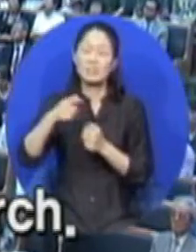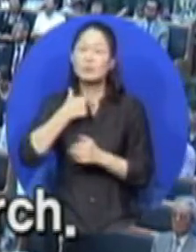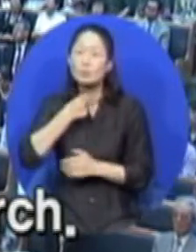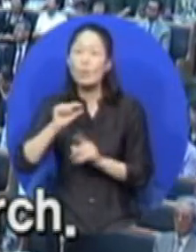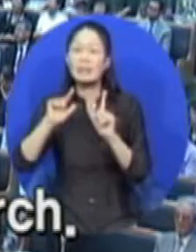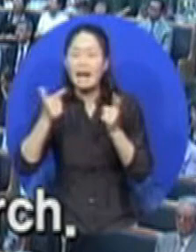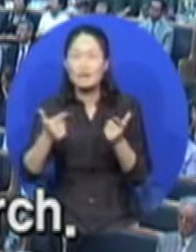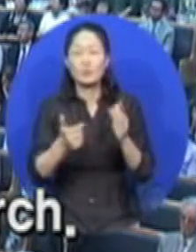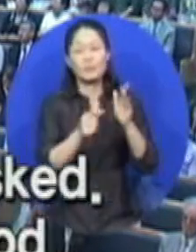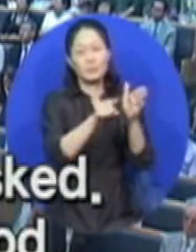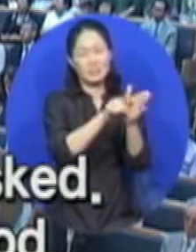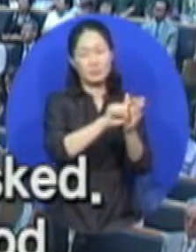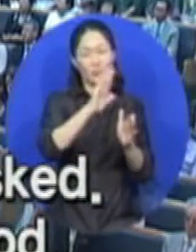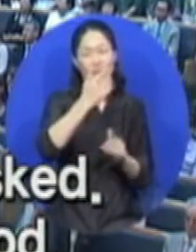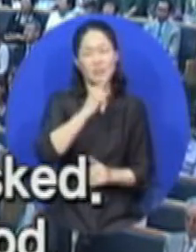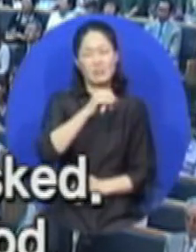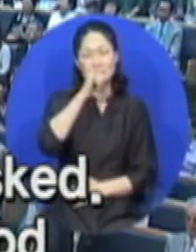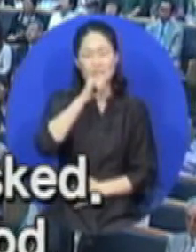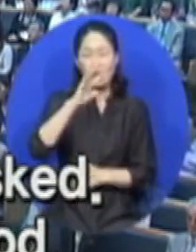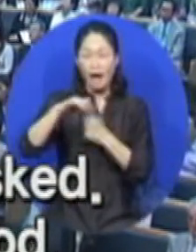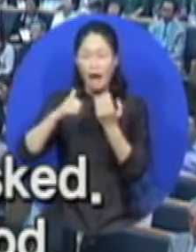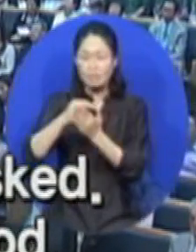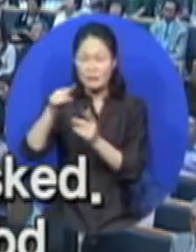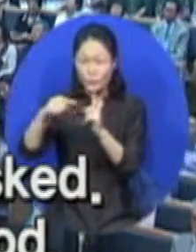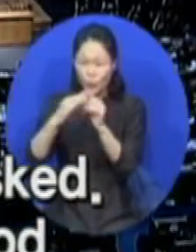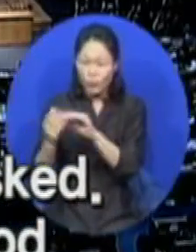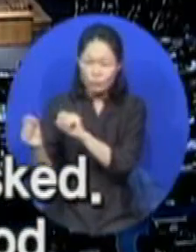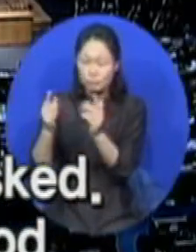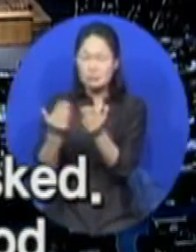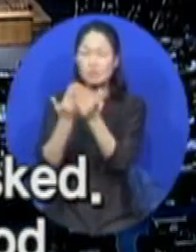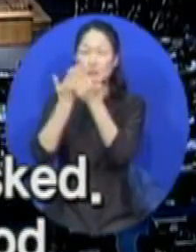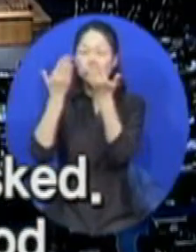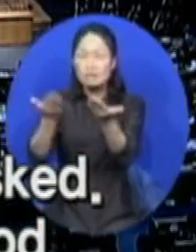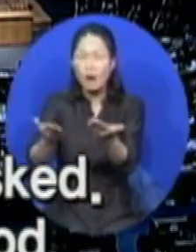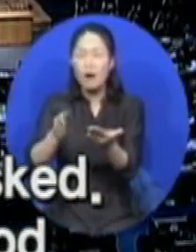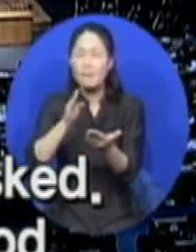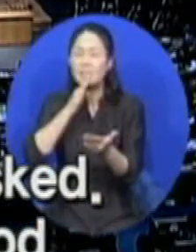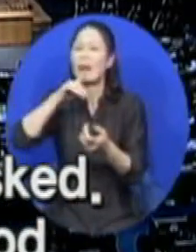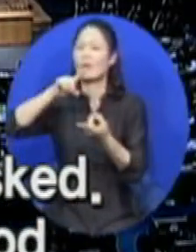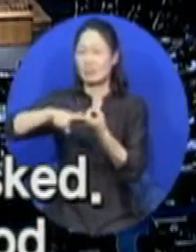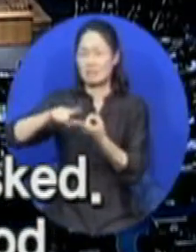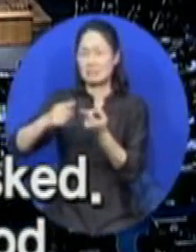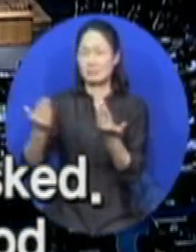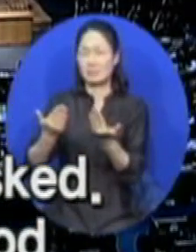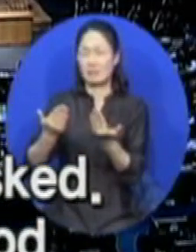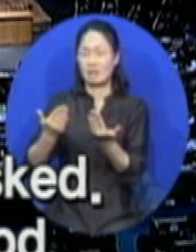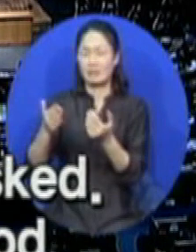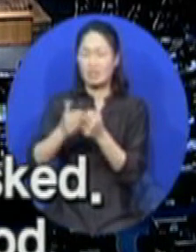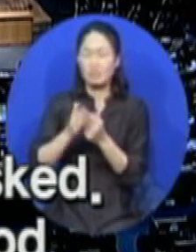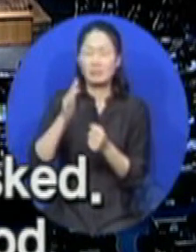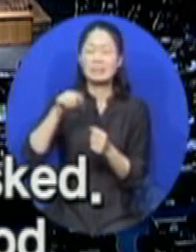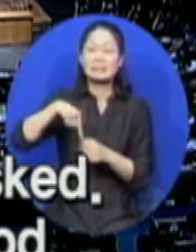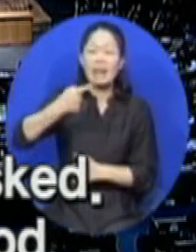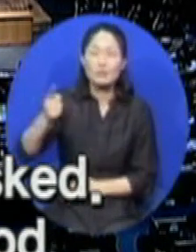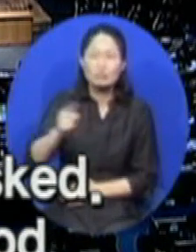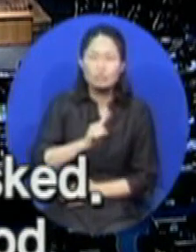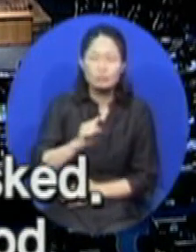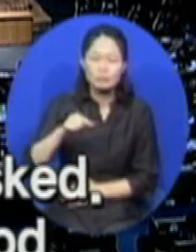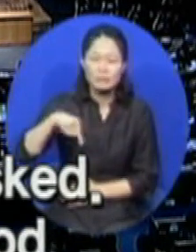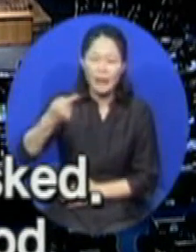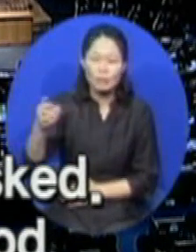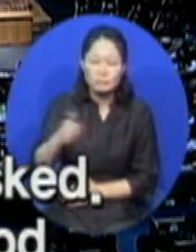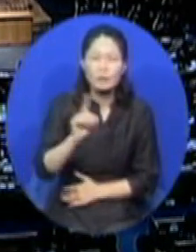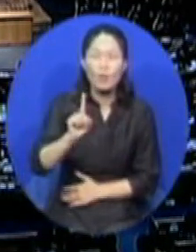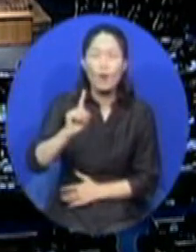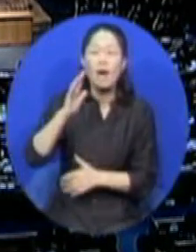되었다는 거예요 하나님이 교회에 붕 시키는건 당연 아님 그 다음부턴 하나님 뭐 아까 여제가 하나님이